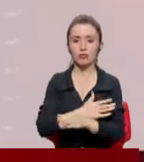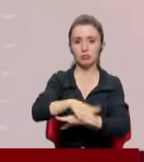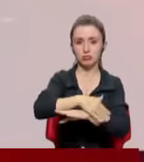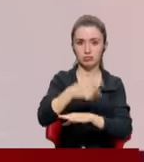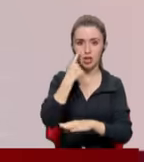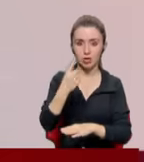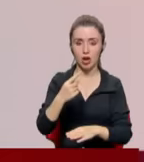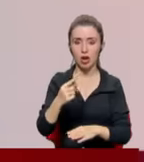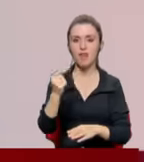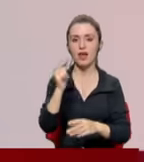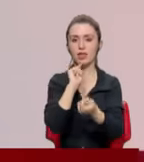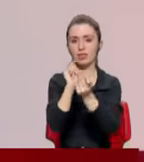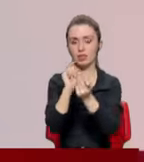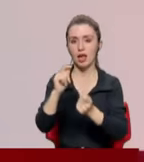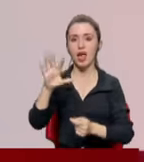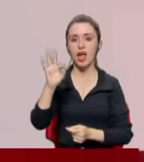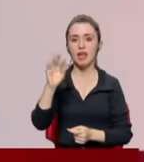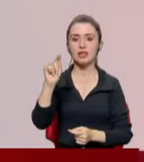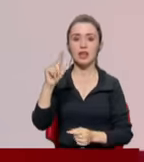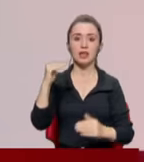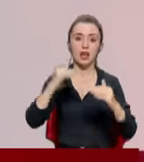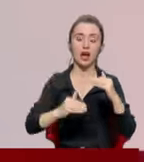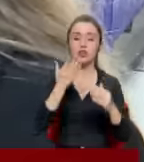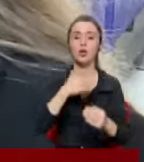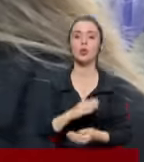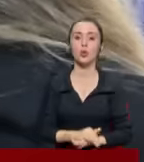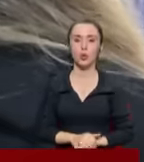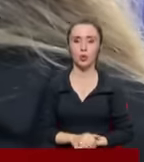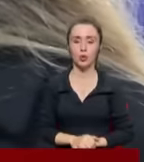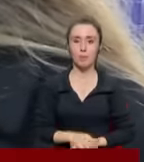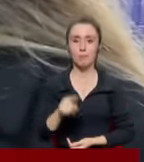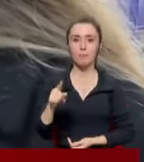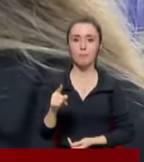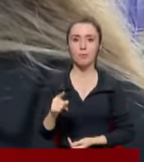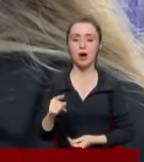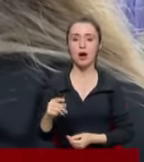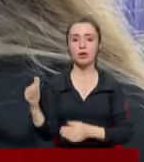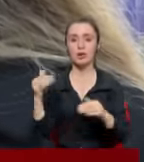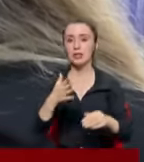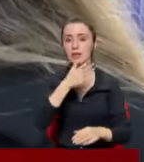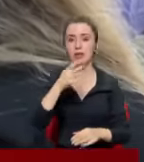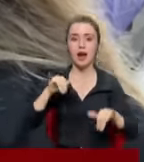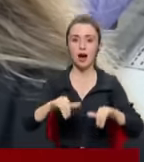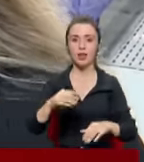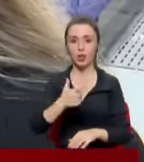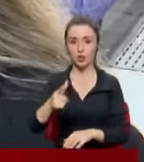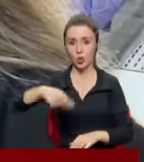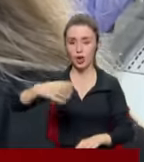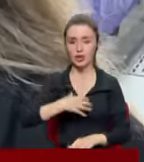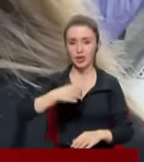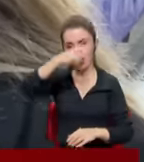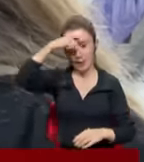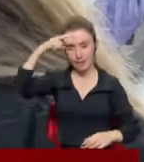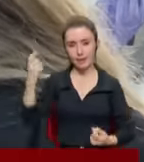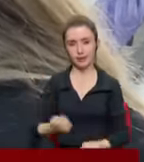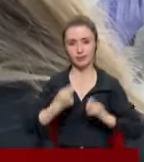tezgahlarında etiketler 50 lanın altında sebze bulmak zor vall aıü köylüler kend yapıyor